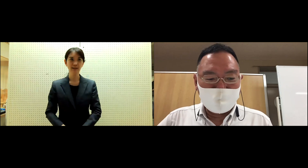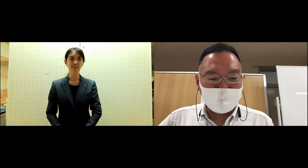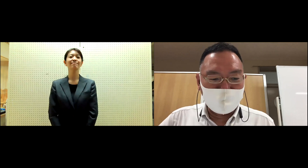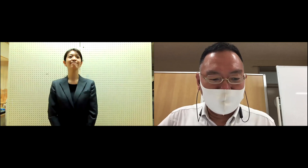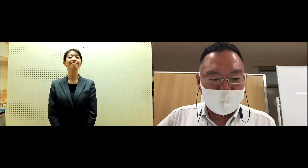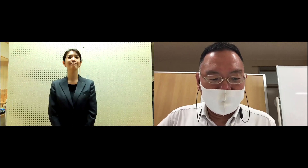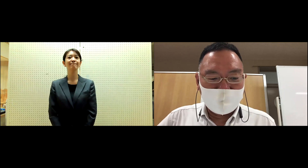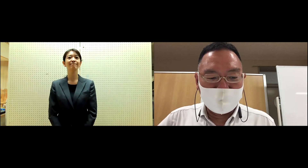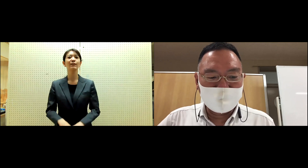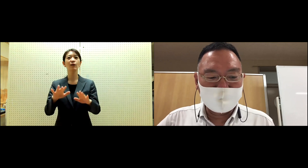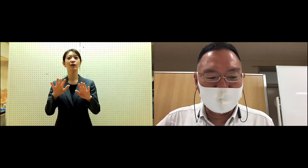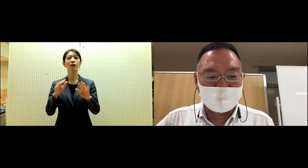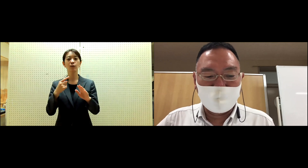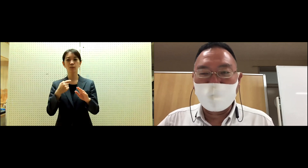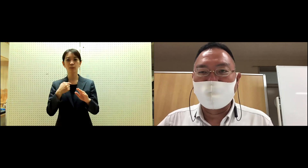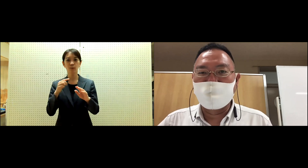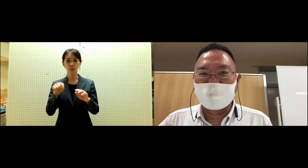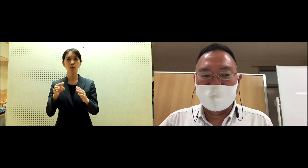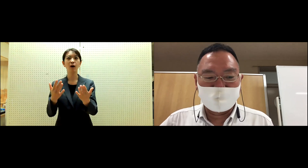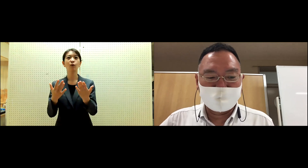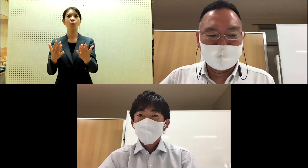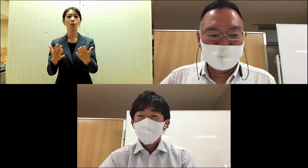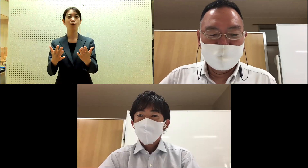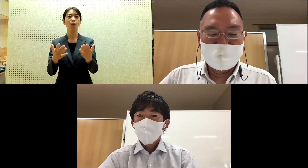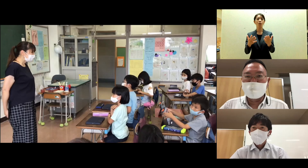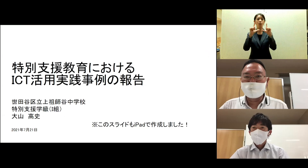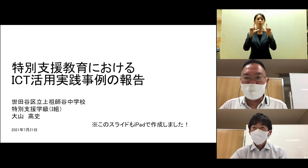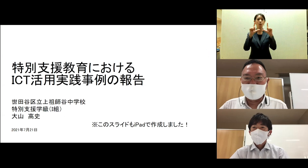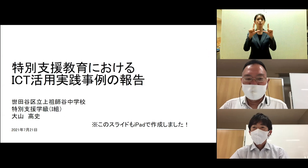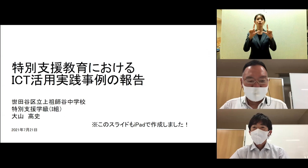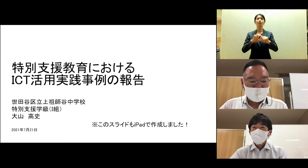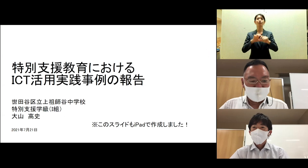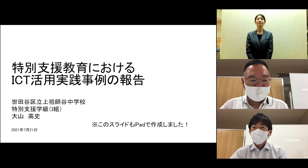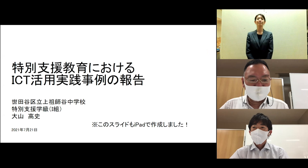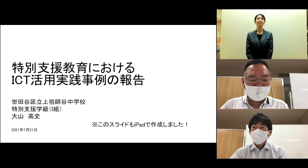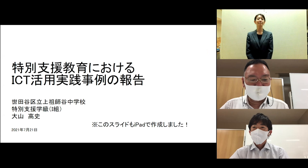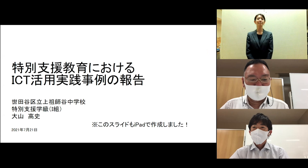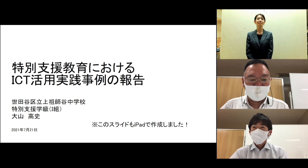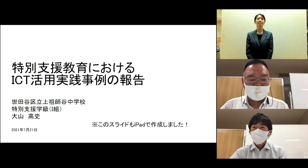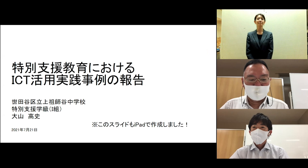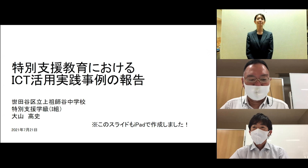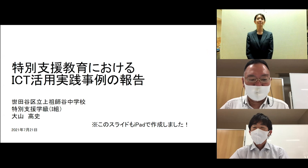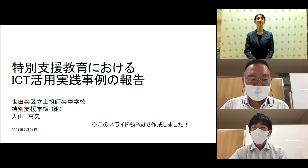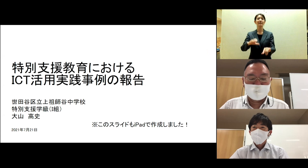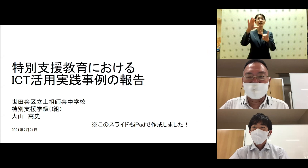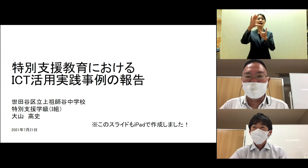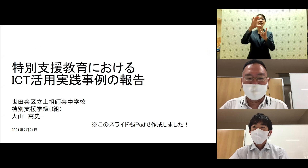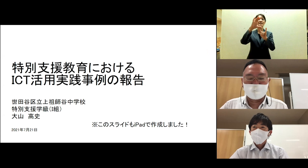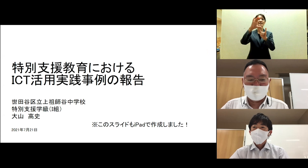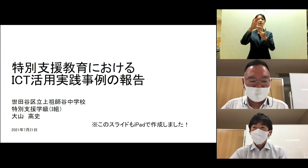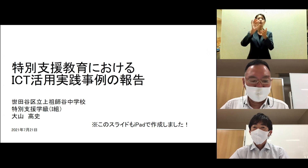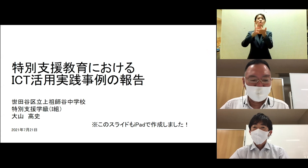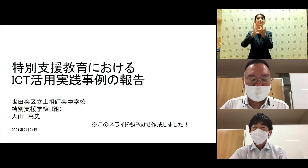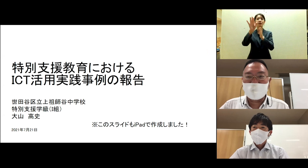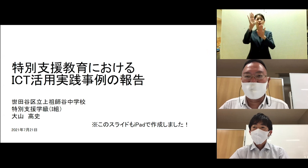本校の ICT 実践報告を行います。まずは ICT 機器の活用している授業の様